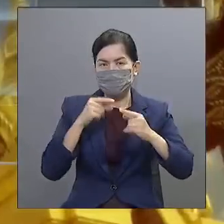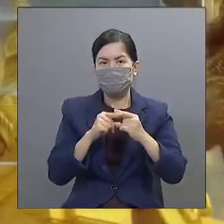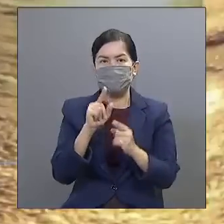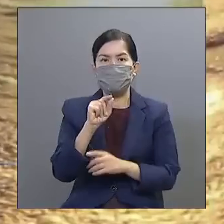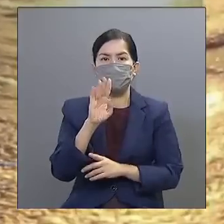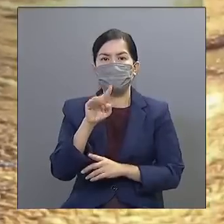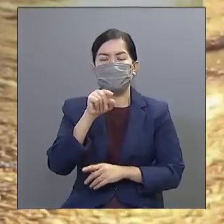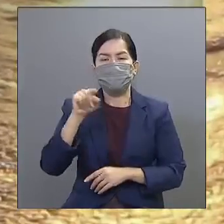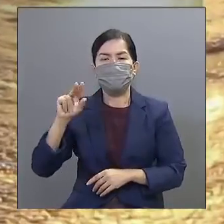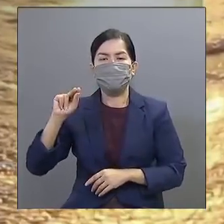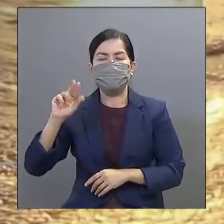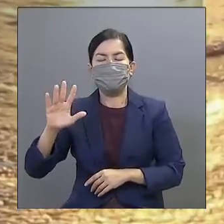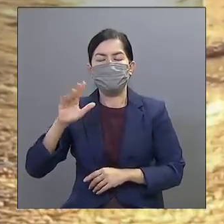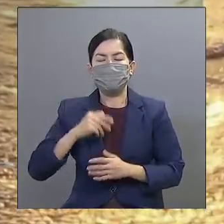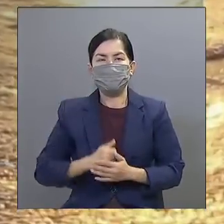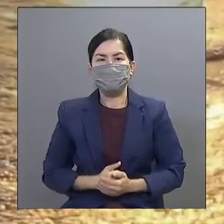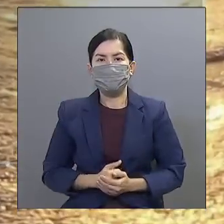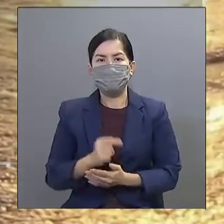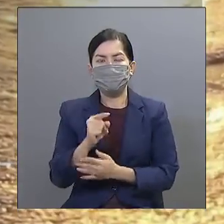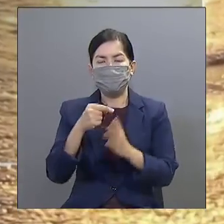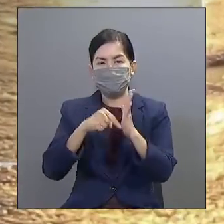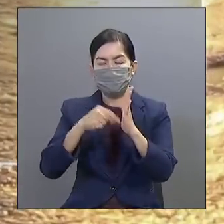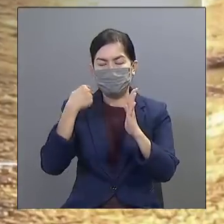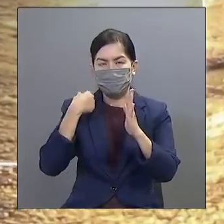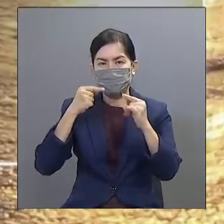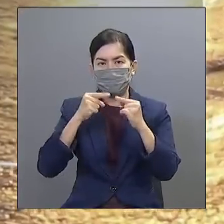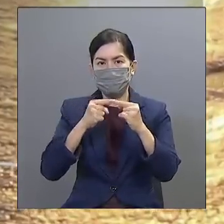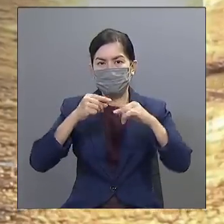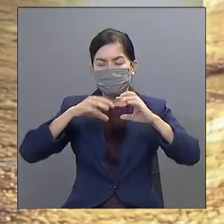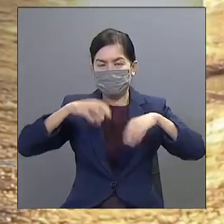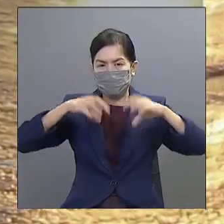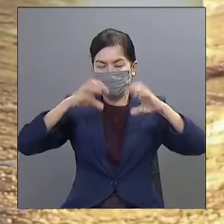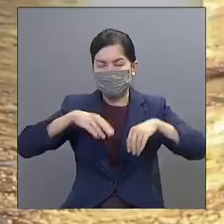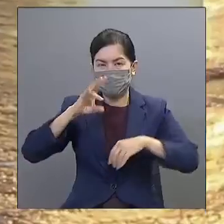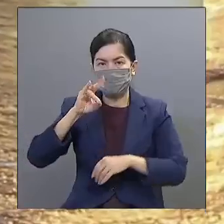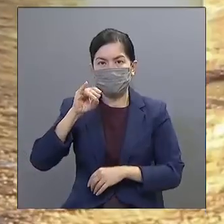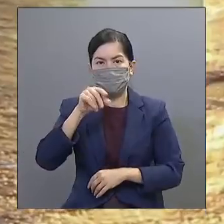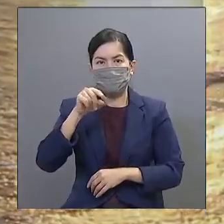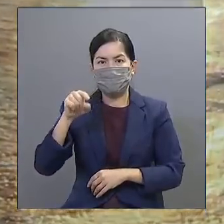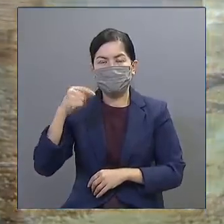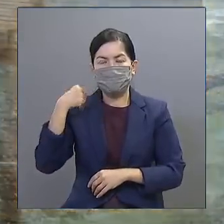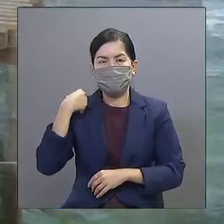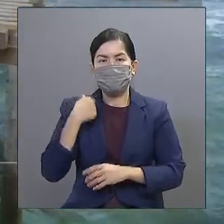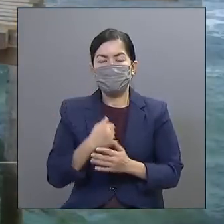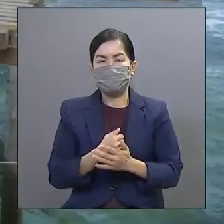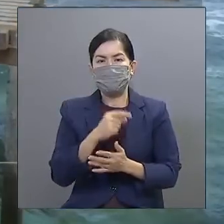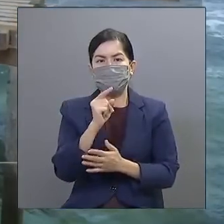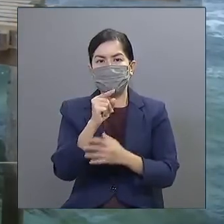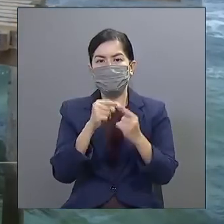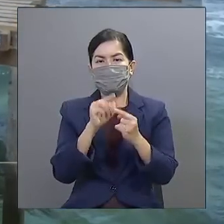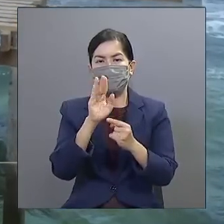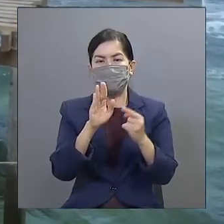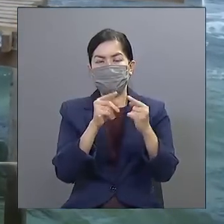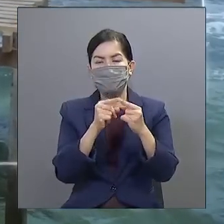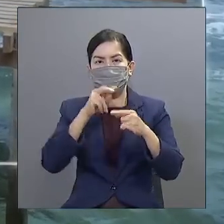ซียสภาคตะวันออกมีฝนฟ้าคะนอง 70% ของพื้นที่และมีฝนตกหนักถึงหนักมากบางแห่งส่วนมากที่บริเวณจังหวัดนครนายก